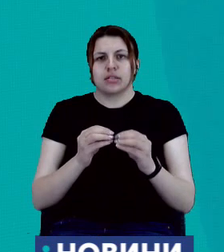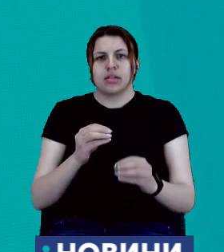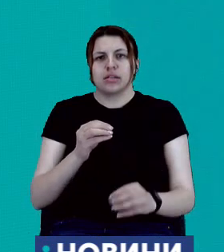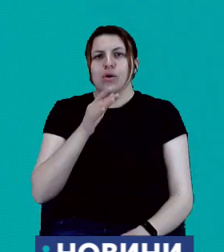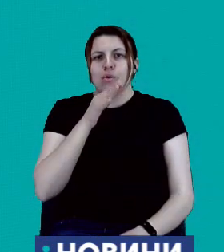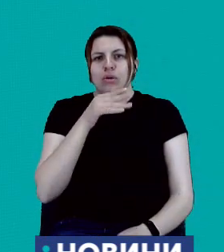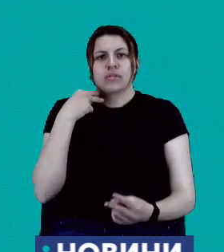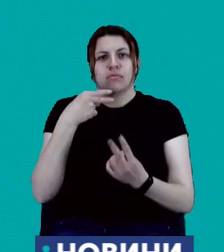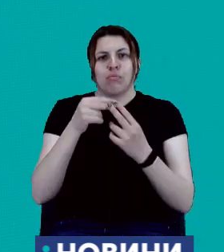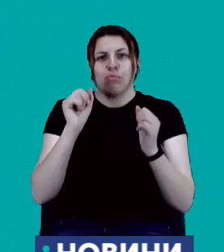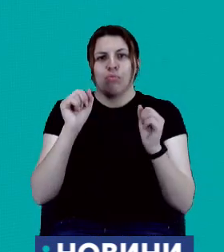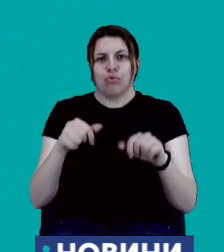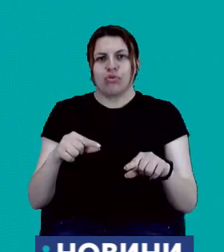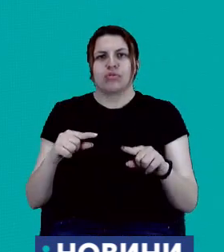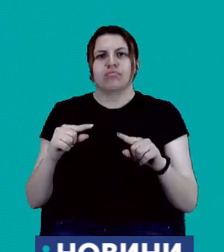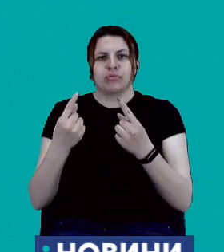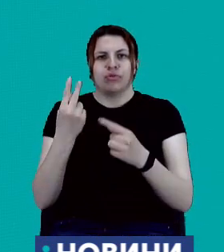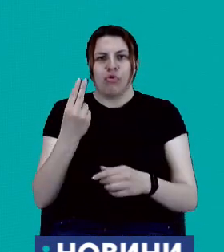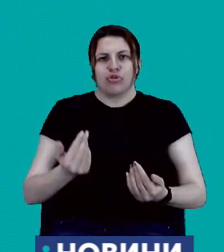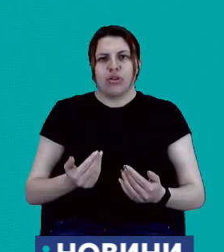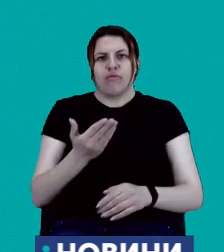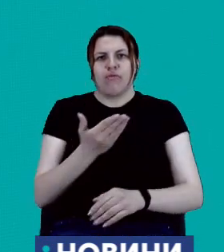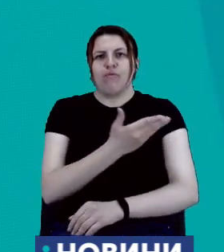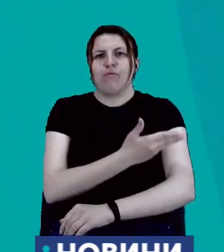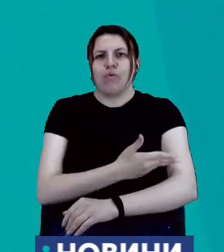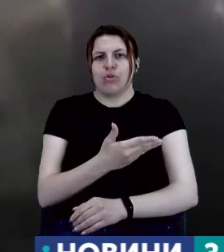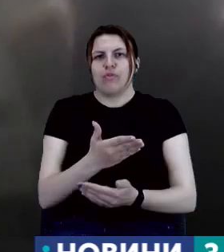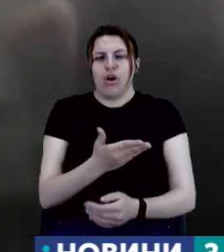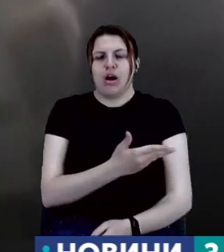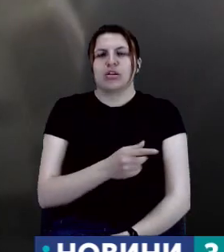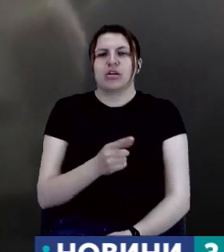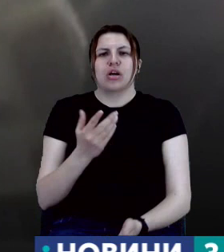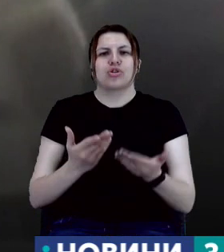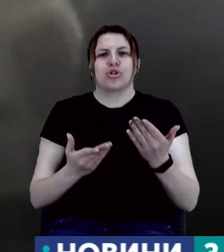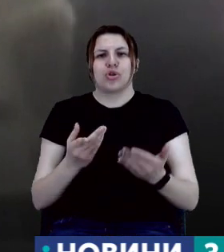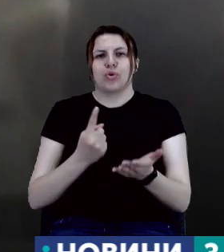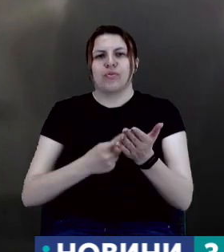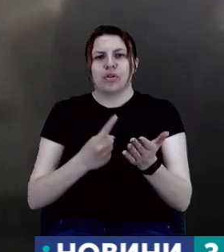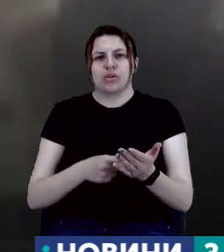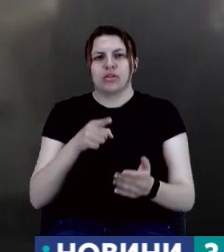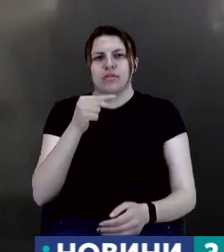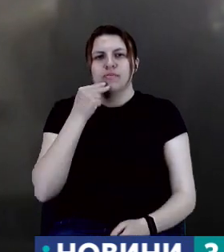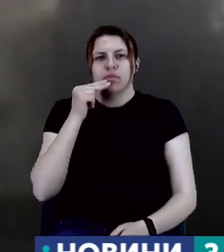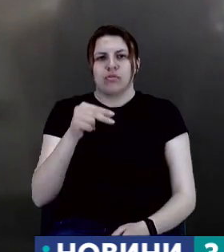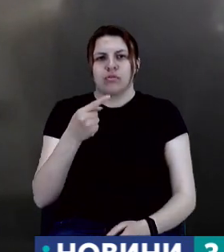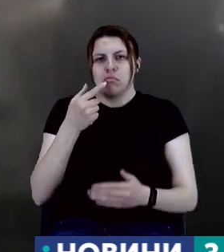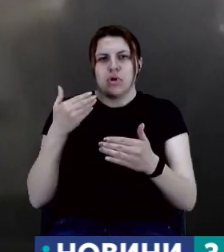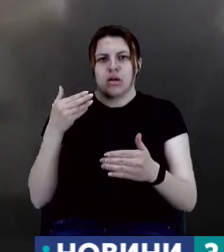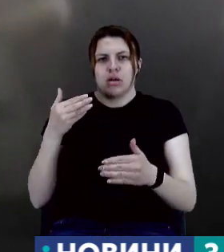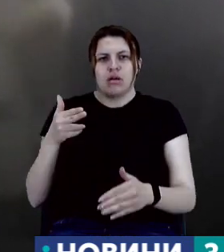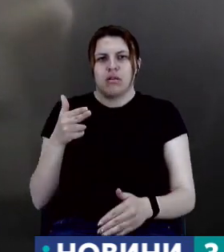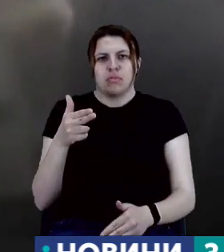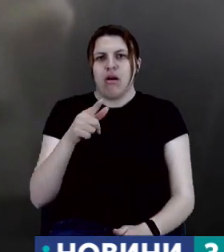ув'язнити двох жителів Волновахи, якщо доведуть їхню вину. Напередодні чоловіки з газовим пістолетом намагалися